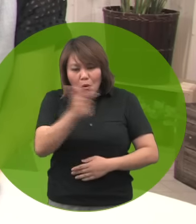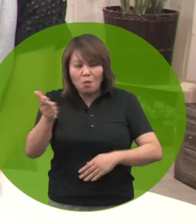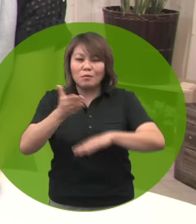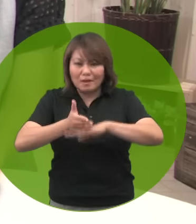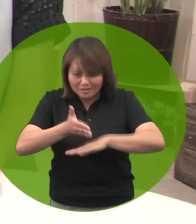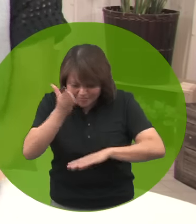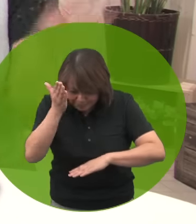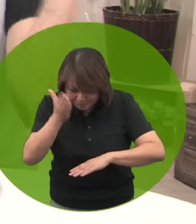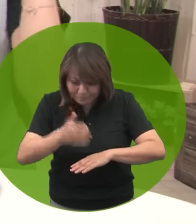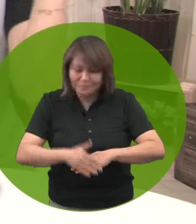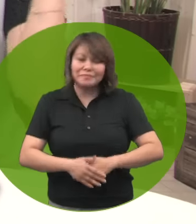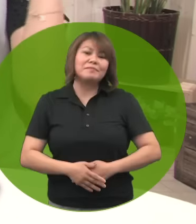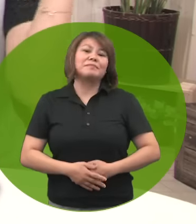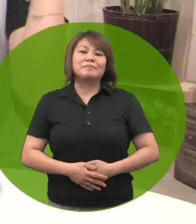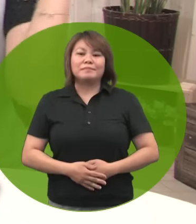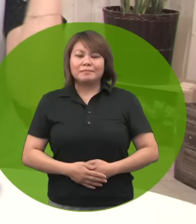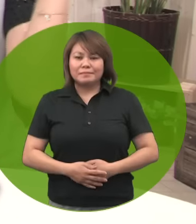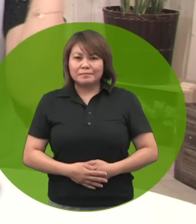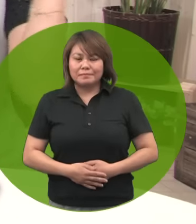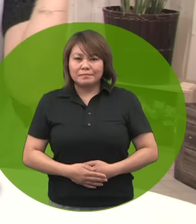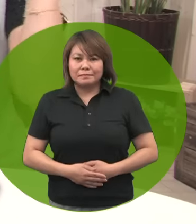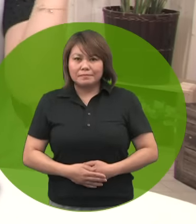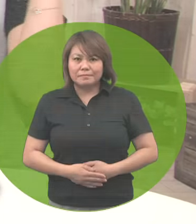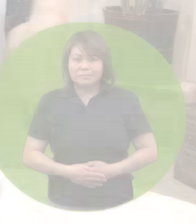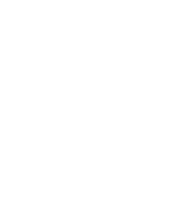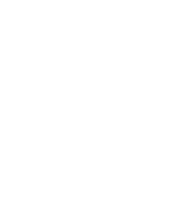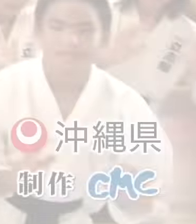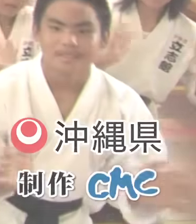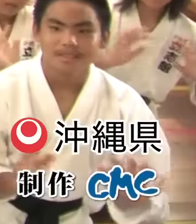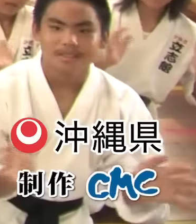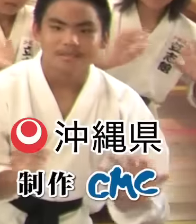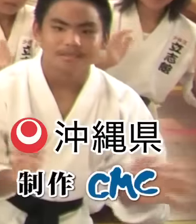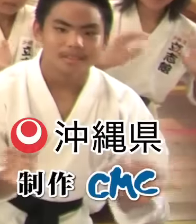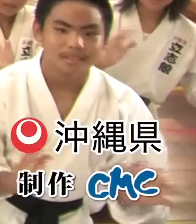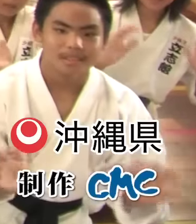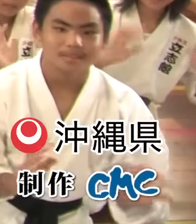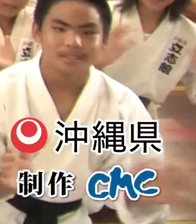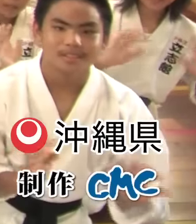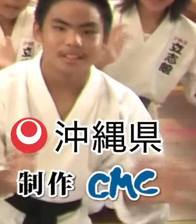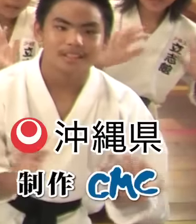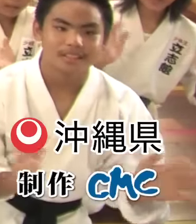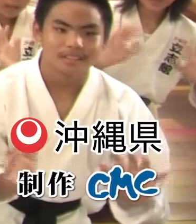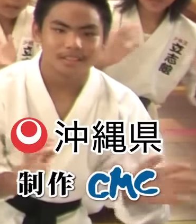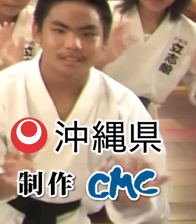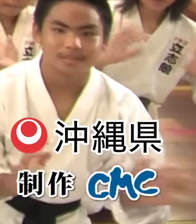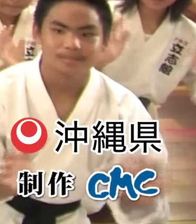平二平ネービル。 Bye.